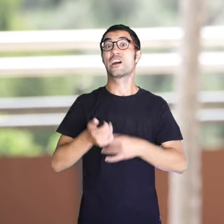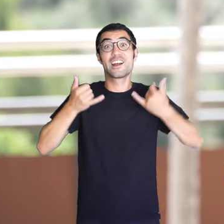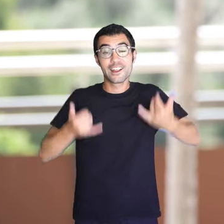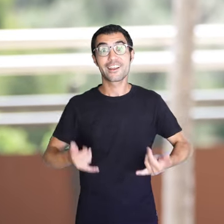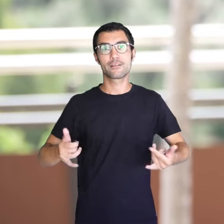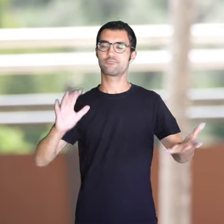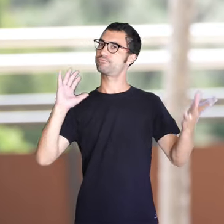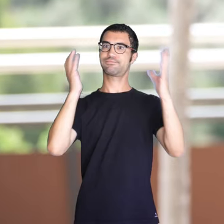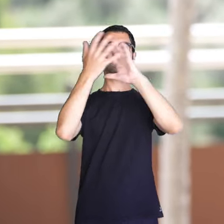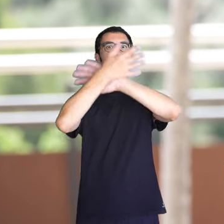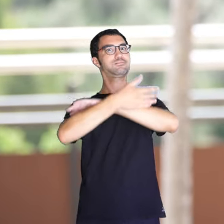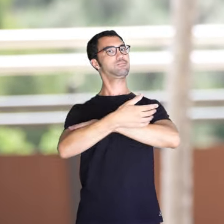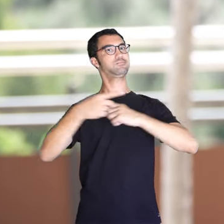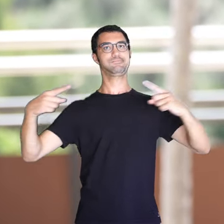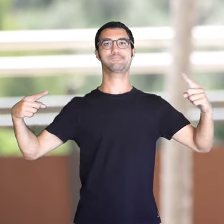Ara,